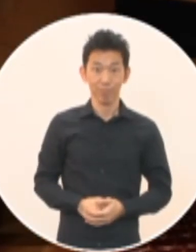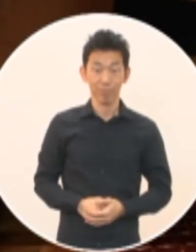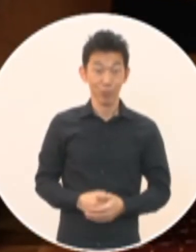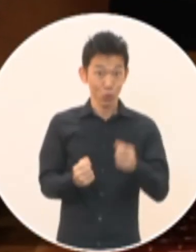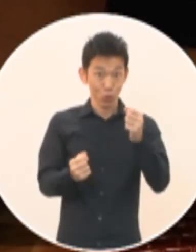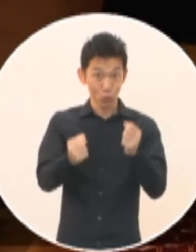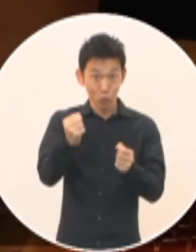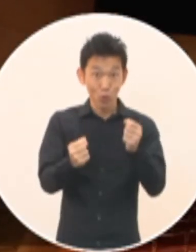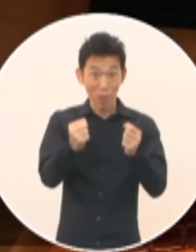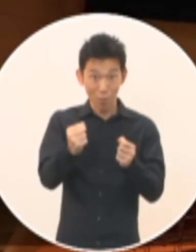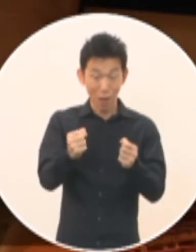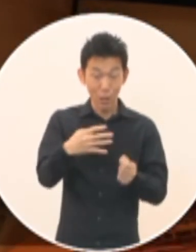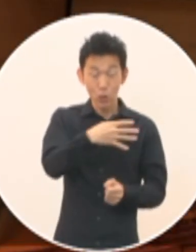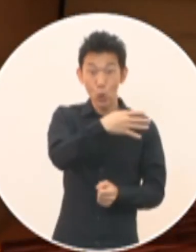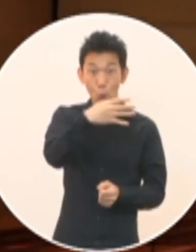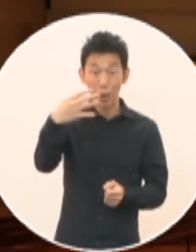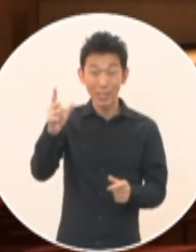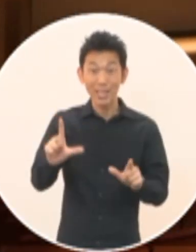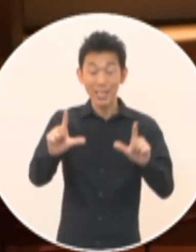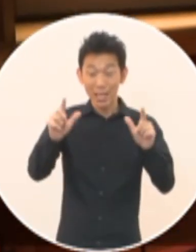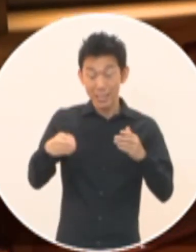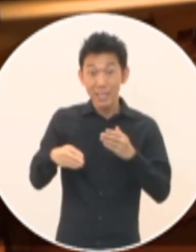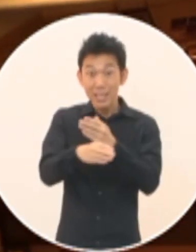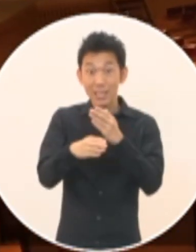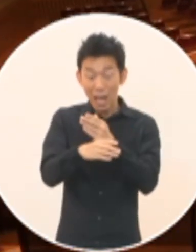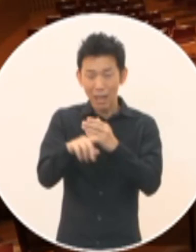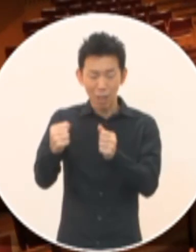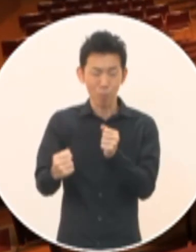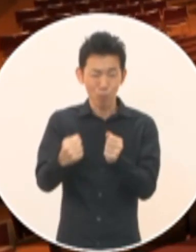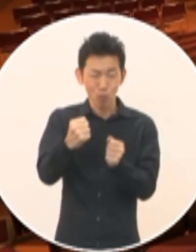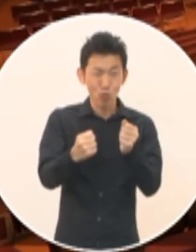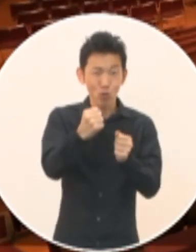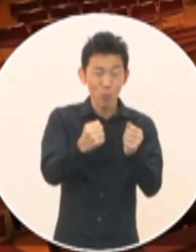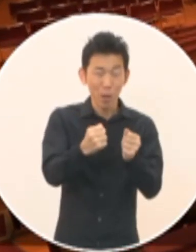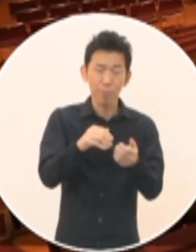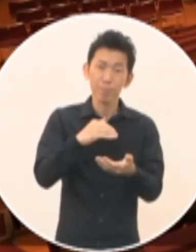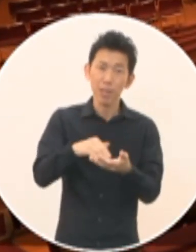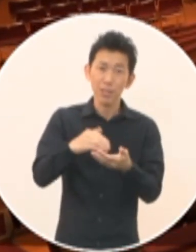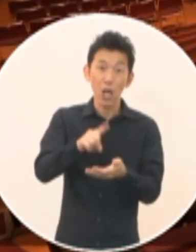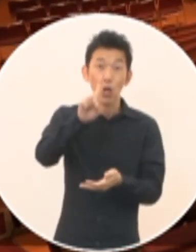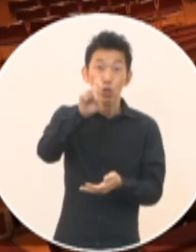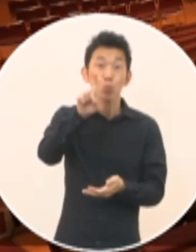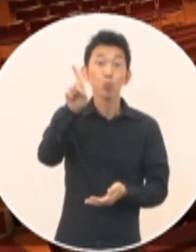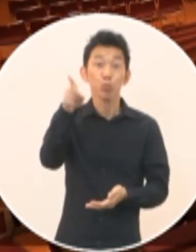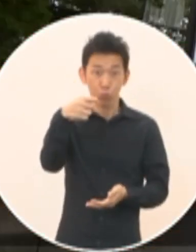車でお越しの際は四日市東インターから車でおよそ10分、